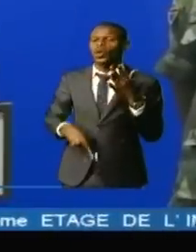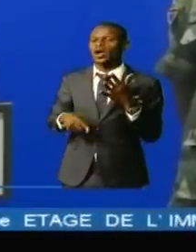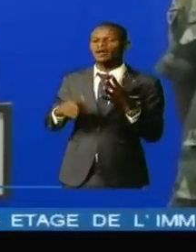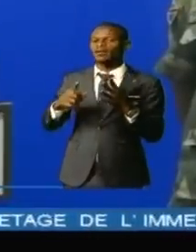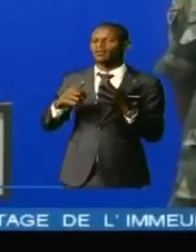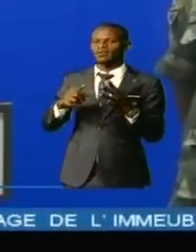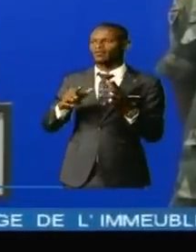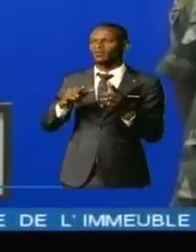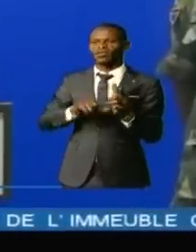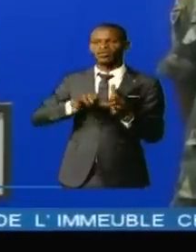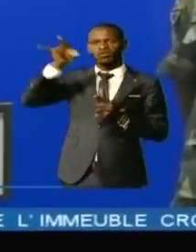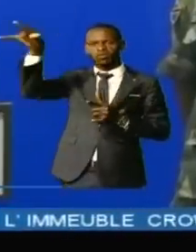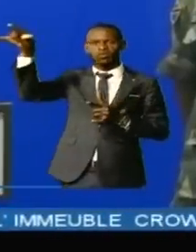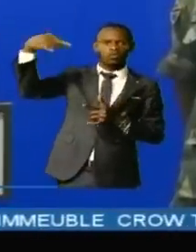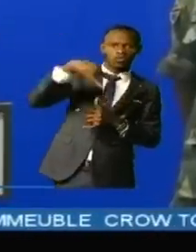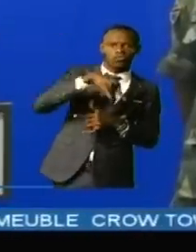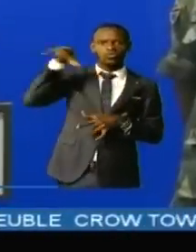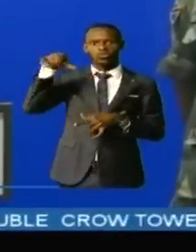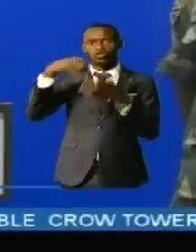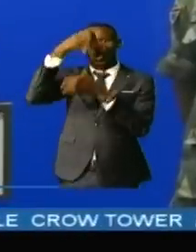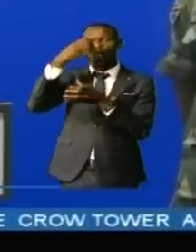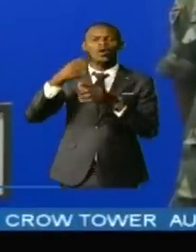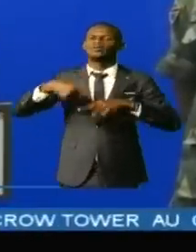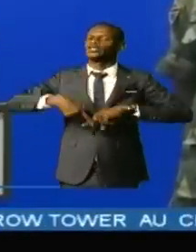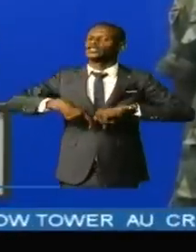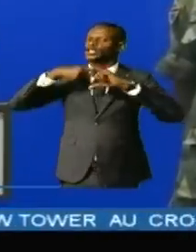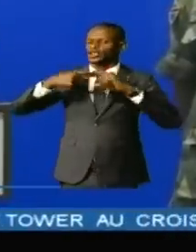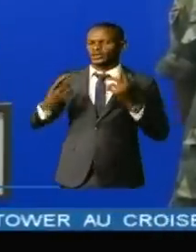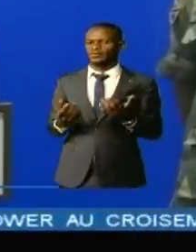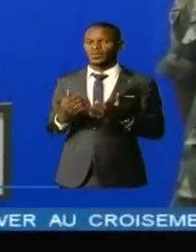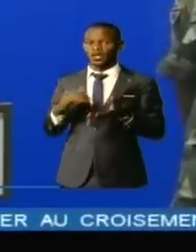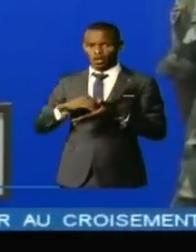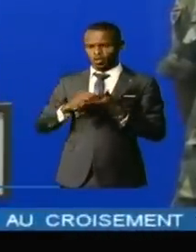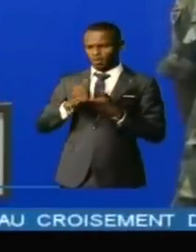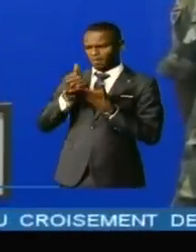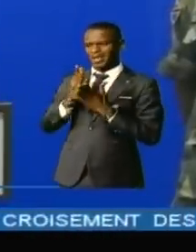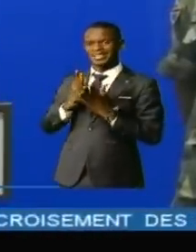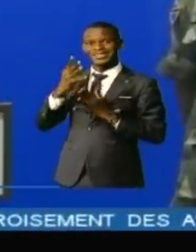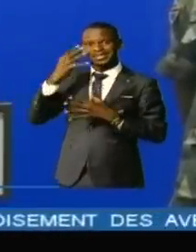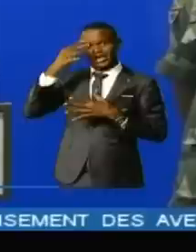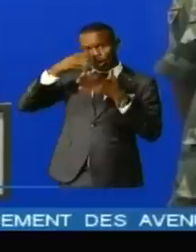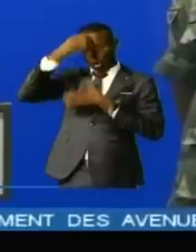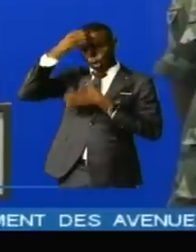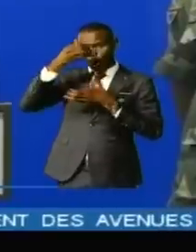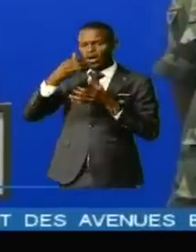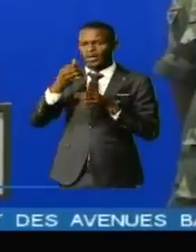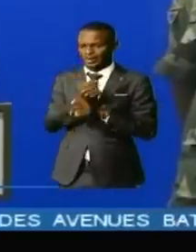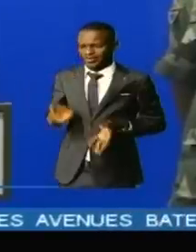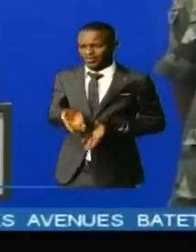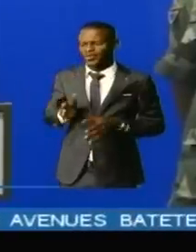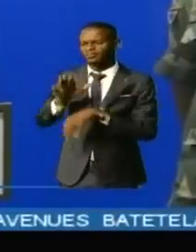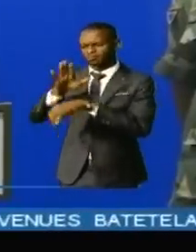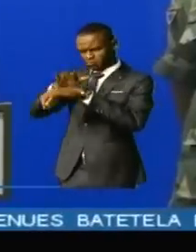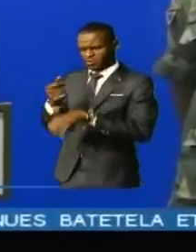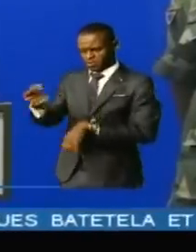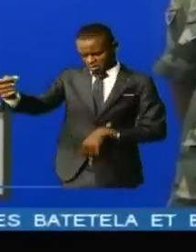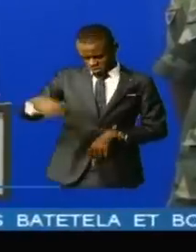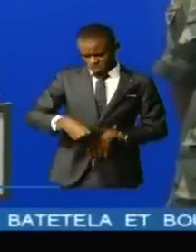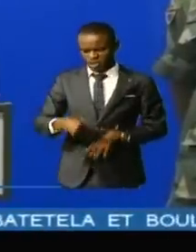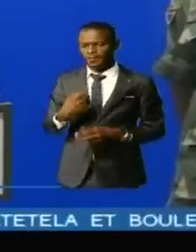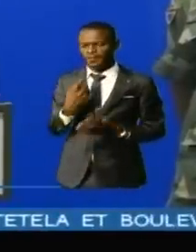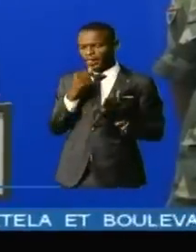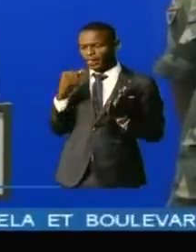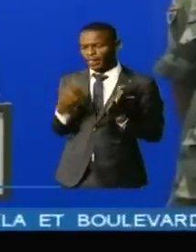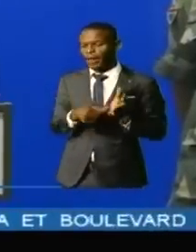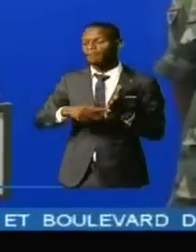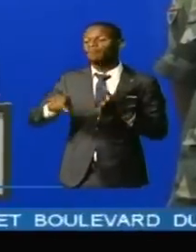Il a été aussi décidé de la convocation de l'ambassadeur du Rwanda accrédité à RDC pour lui notifier la